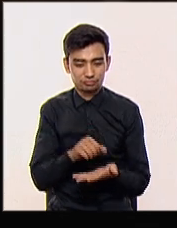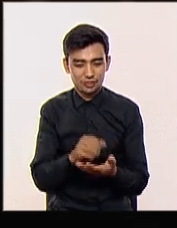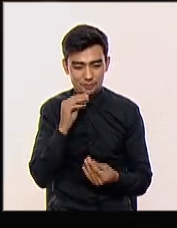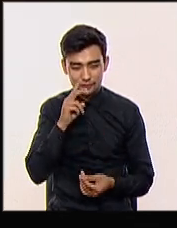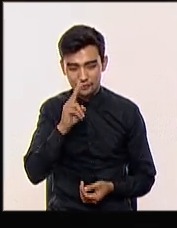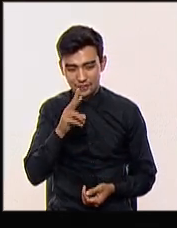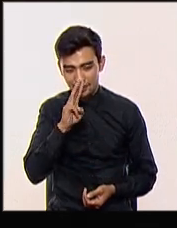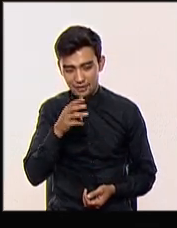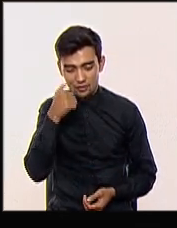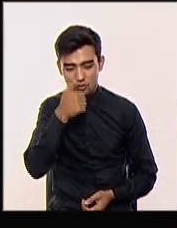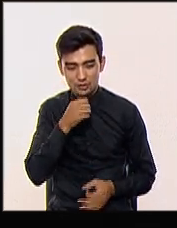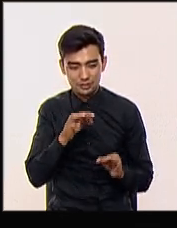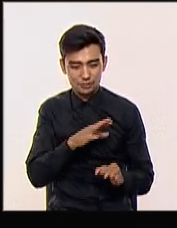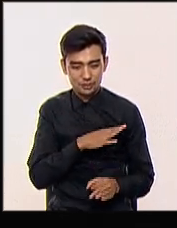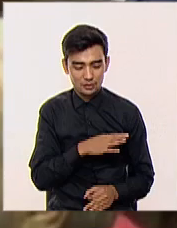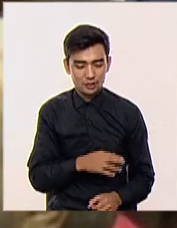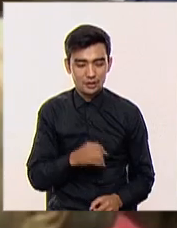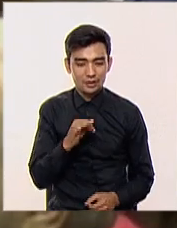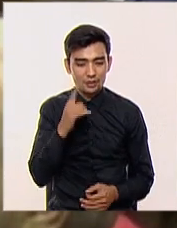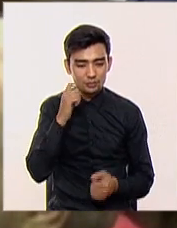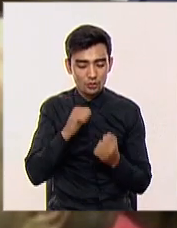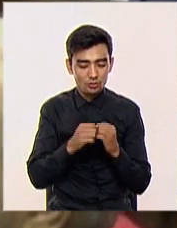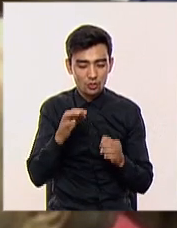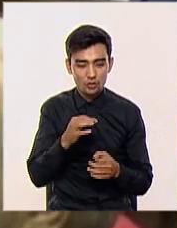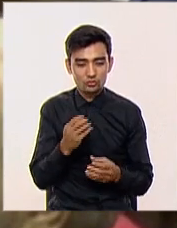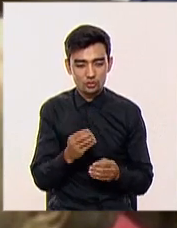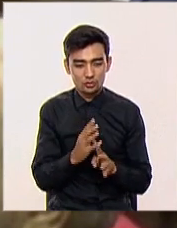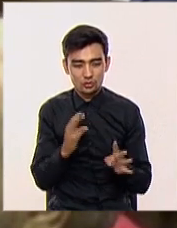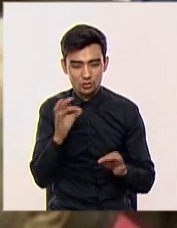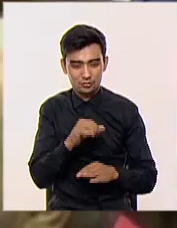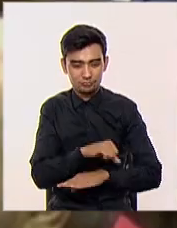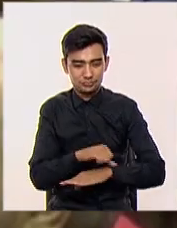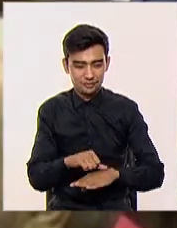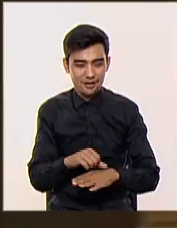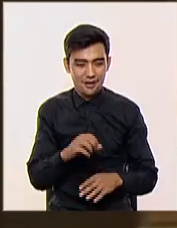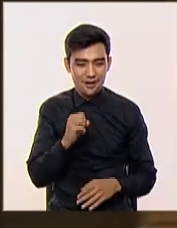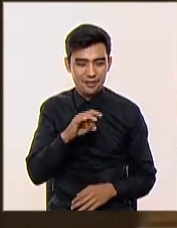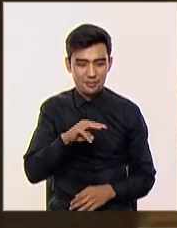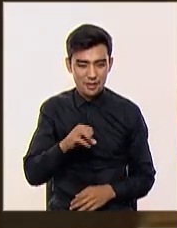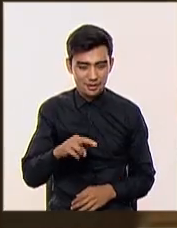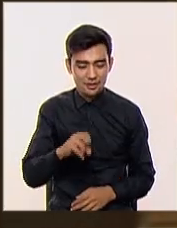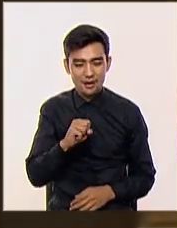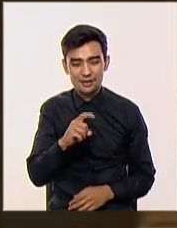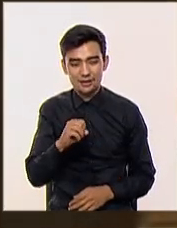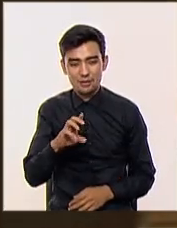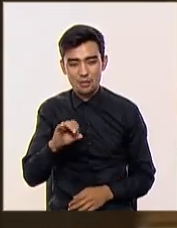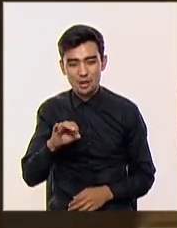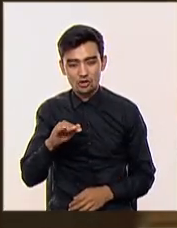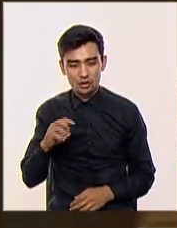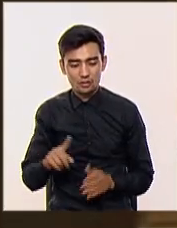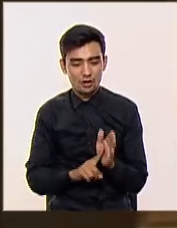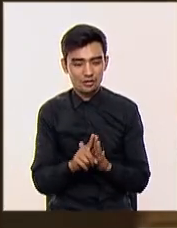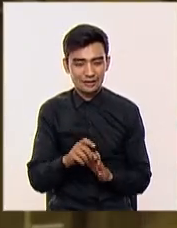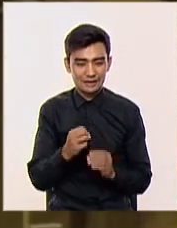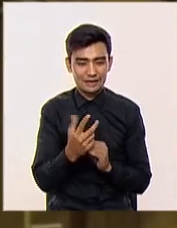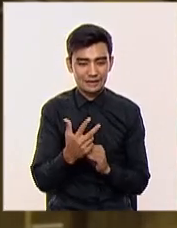2-3 года, рассказал Тлеуберды. Напомним, очередное обострение на границе Азербайджана и Армении началось в ночь на 13